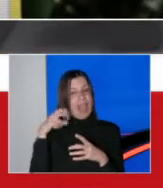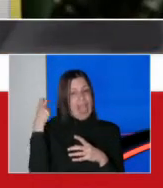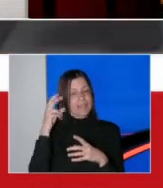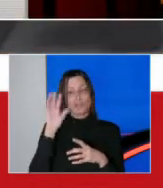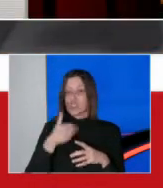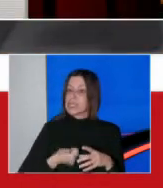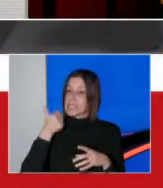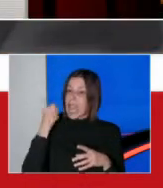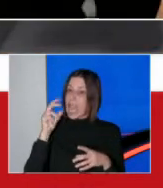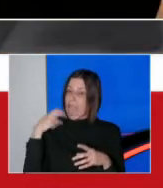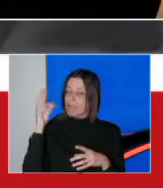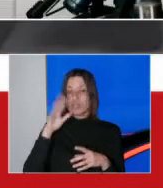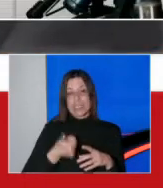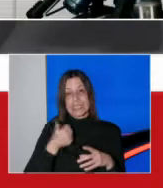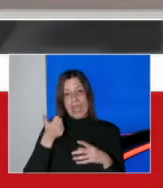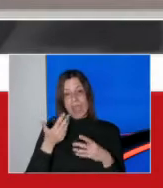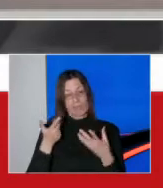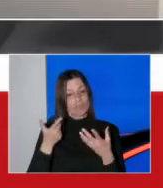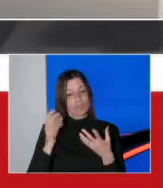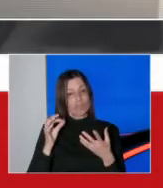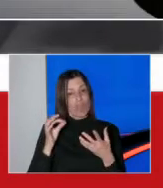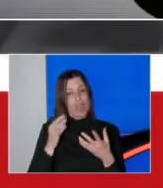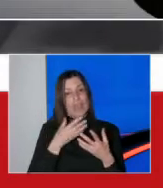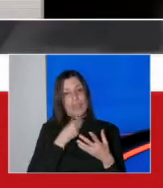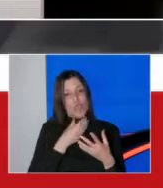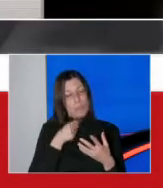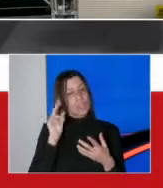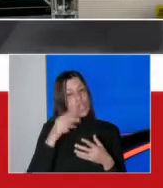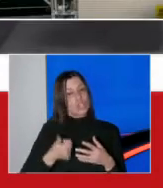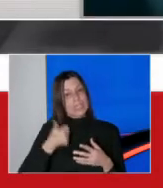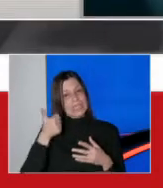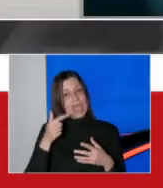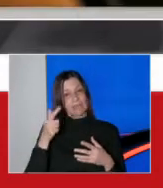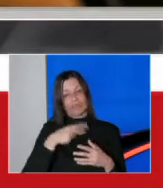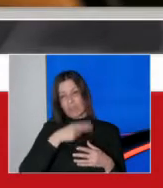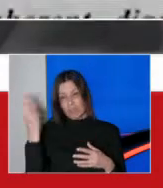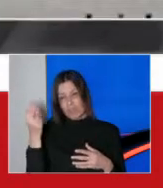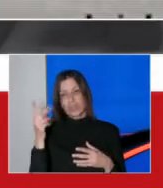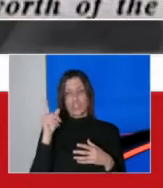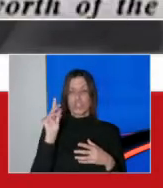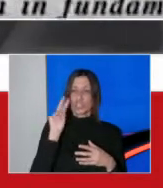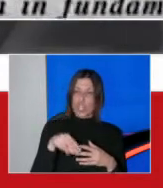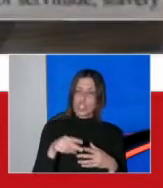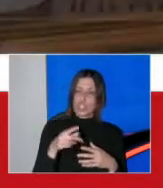שר ערבי, יש שרה ממוצא אתיופי, יש שר ששייך לקהילה הגאה, יש שרה